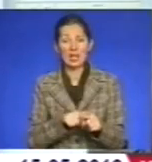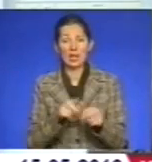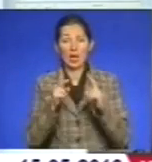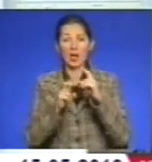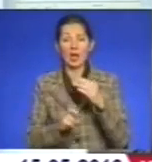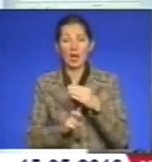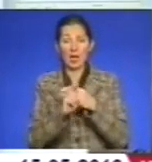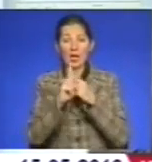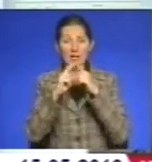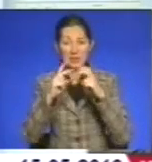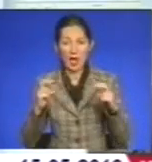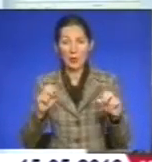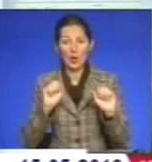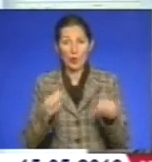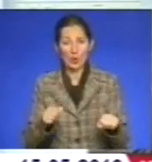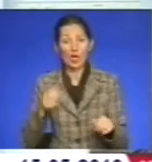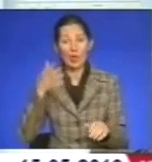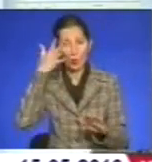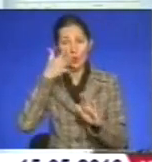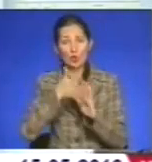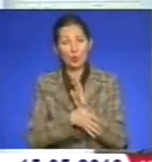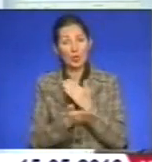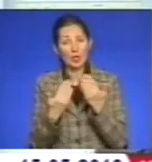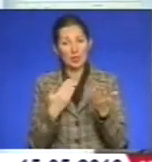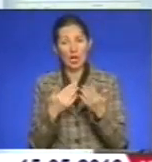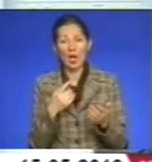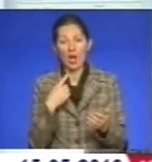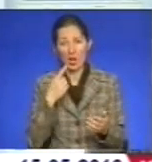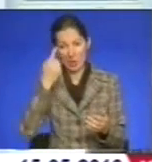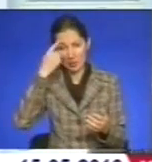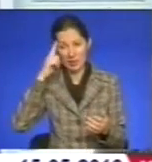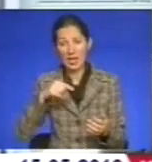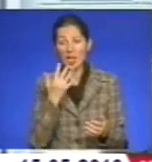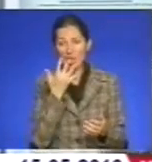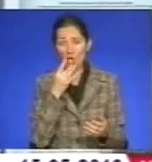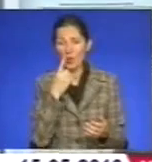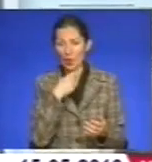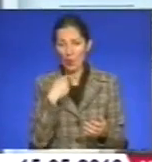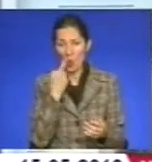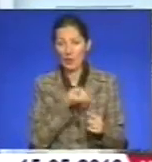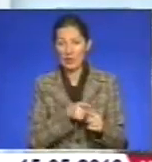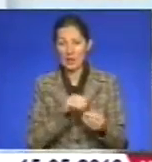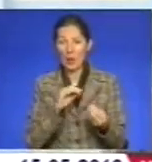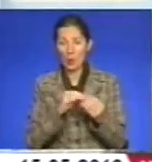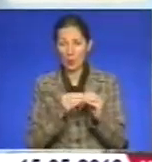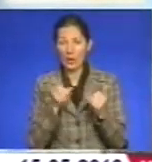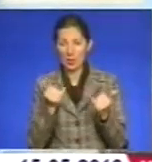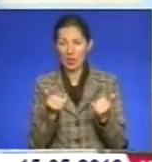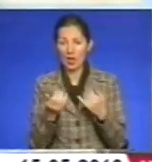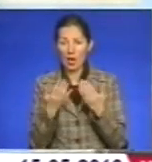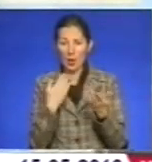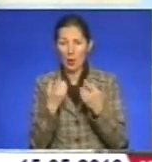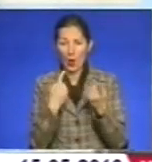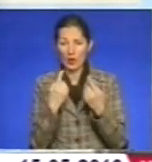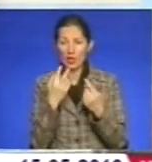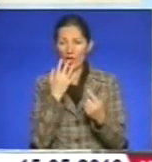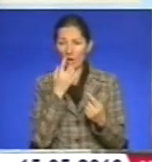замків могли порозумітися, володіли іноземними мовами. Тобто це проблема зараз порозумітися іноземною мовою?